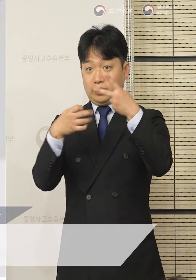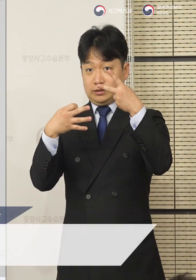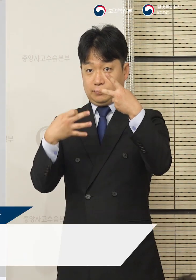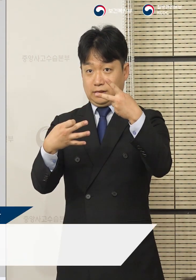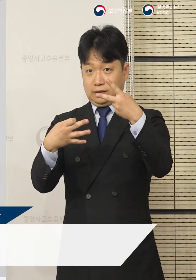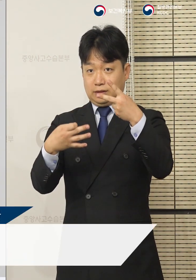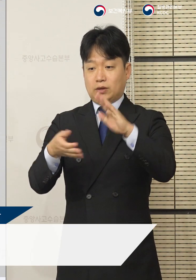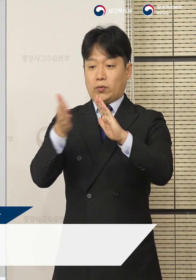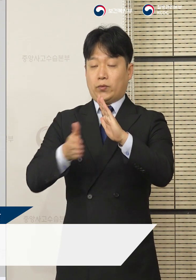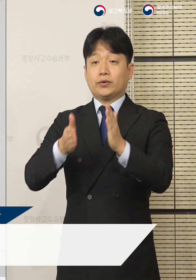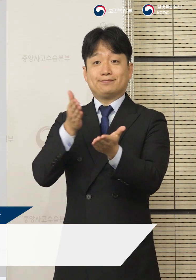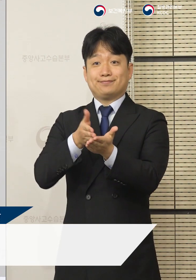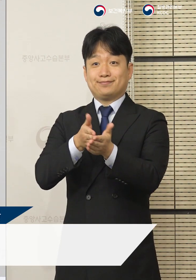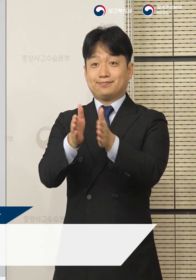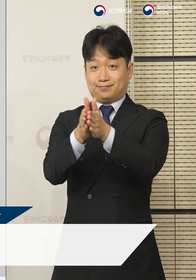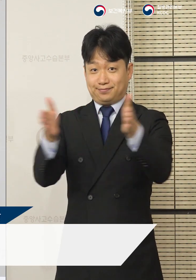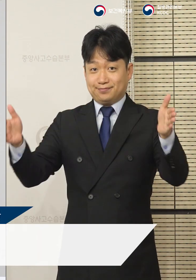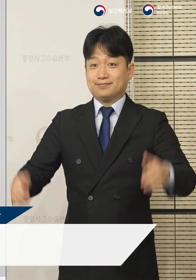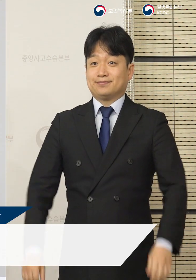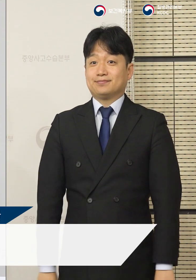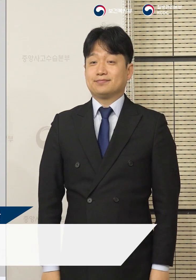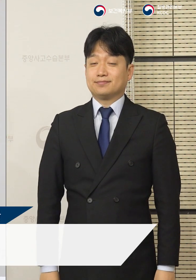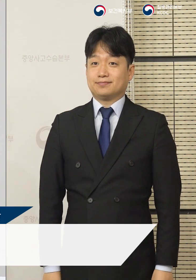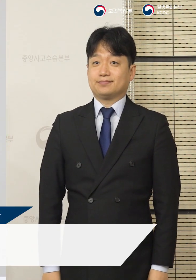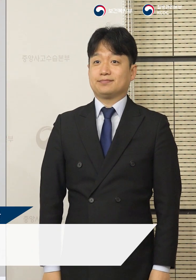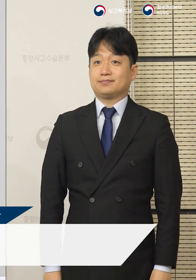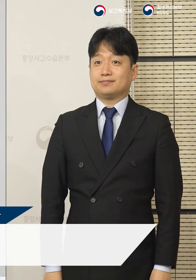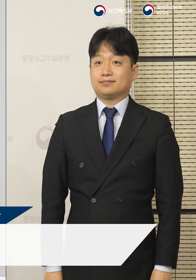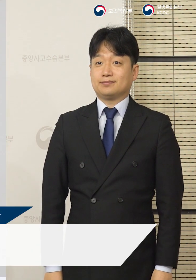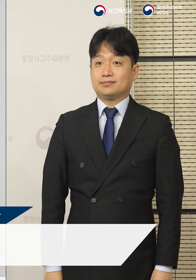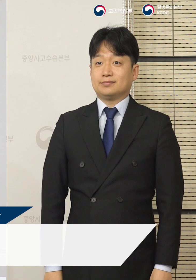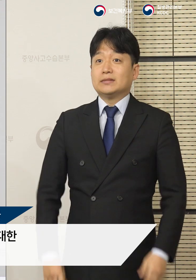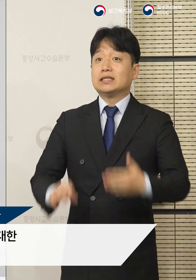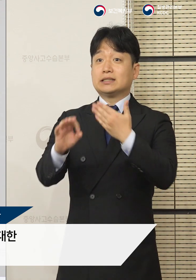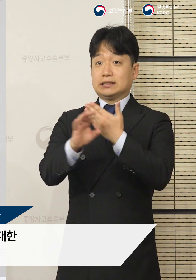2월 14일 정례브리핑을 시작하겠습니다.